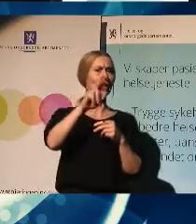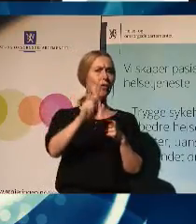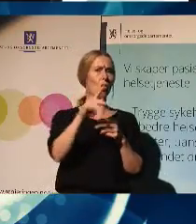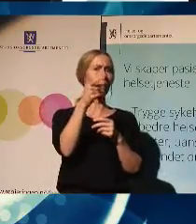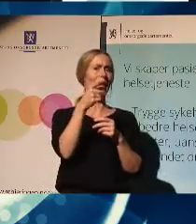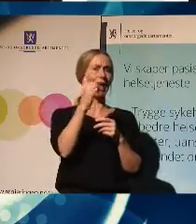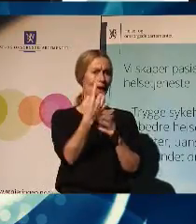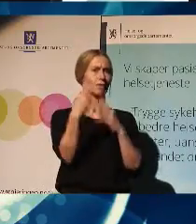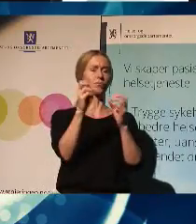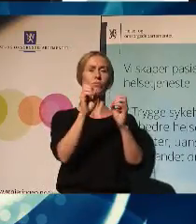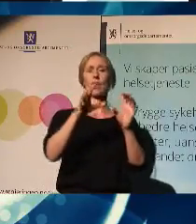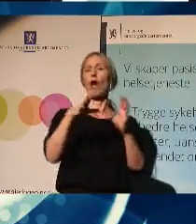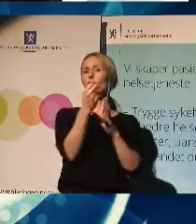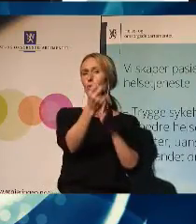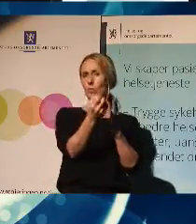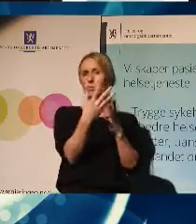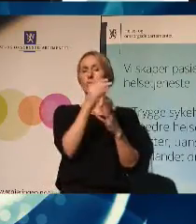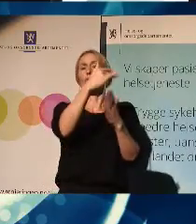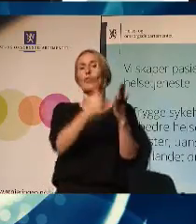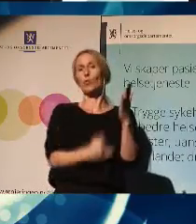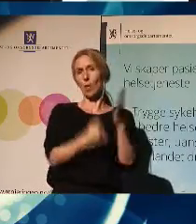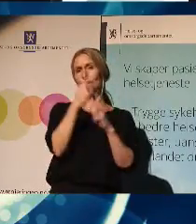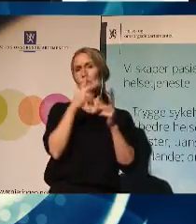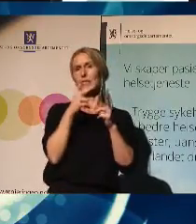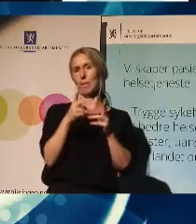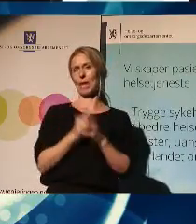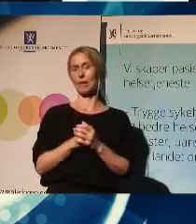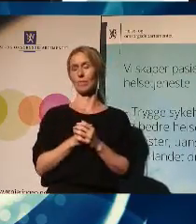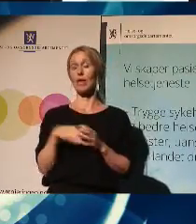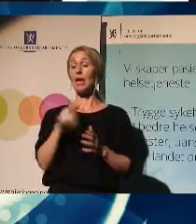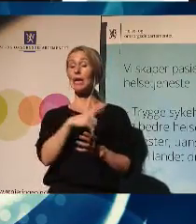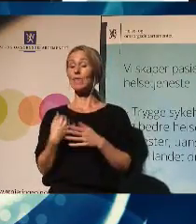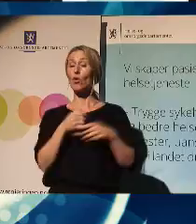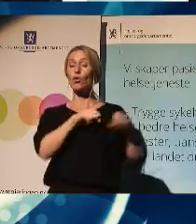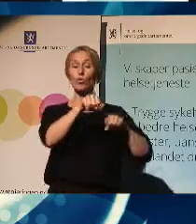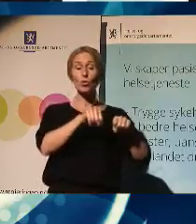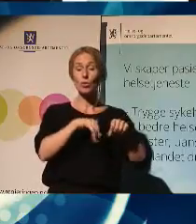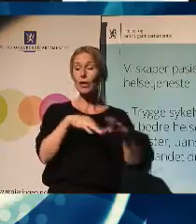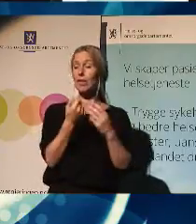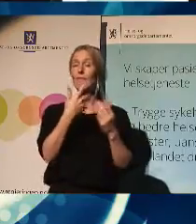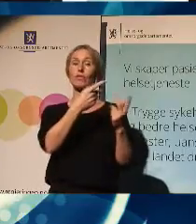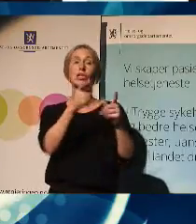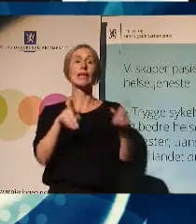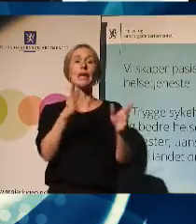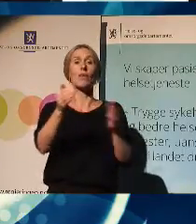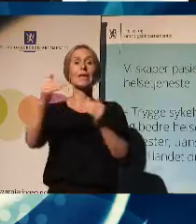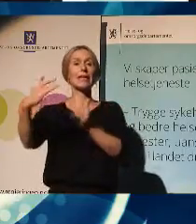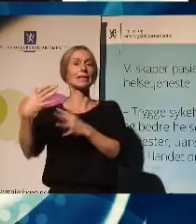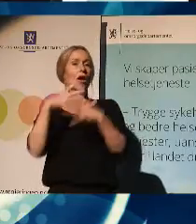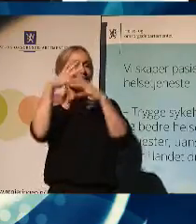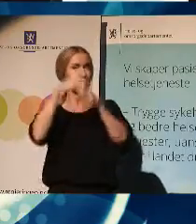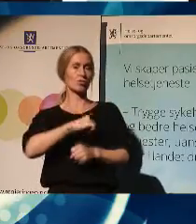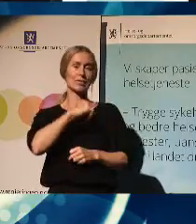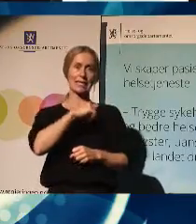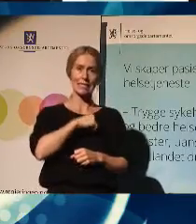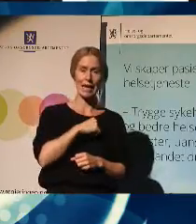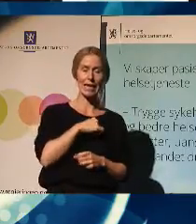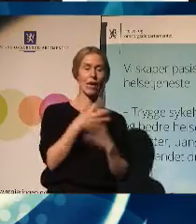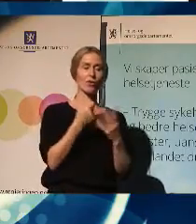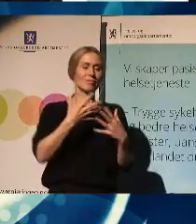temaet. I helse og omsorg i vår kommune har de ulike avdelingene fokus på seg selv, og det har vært